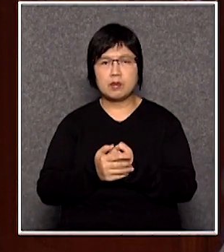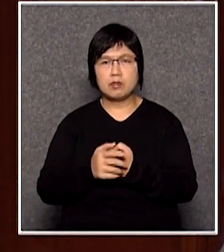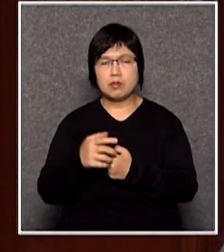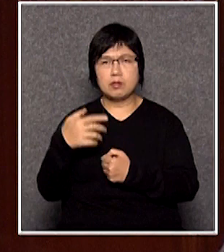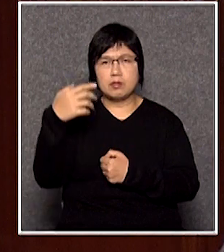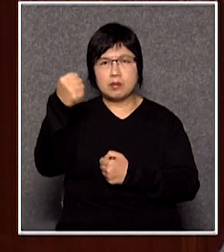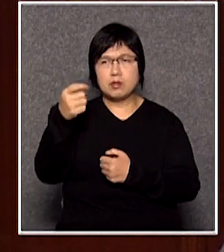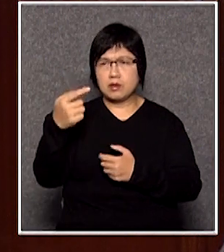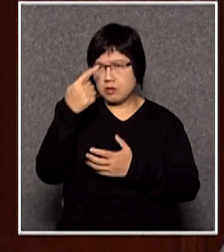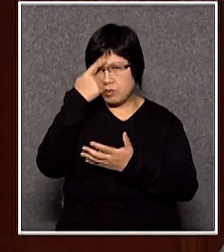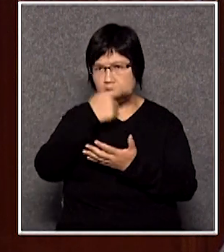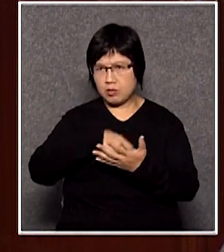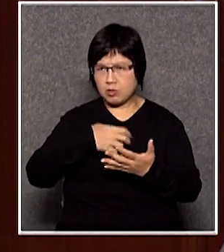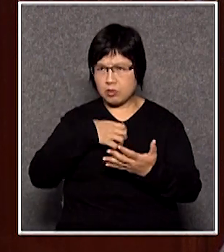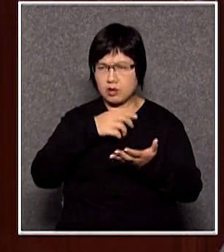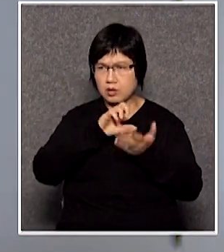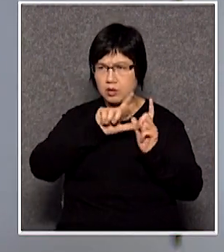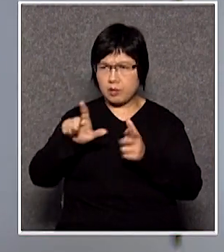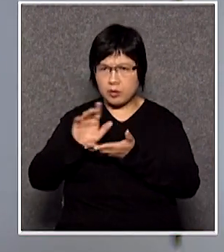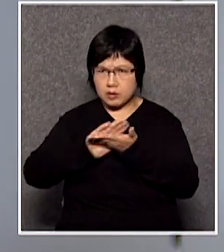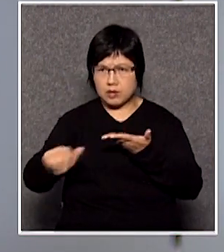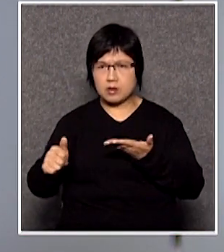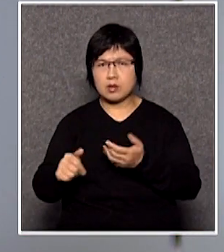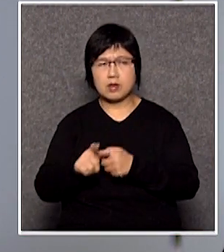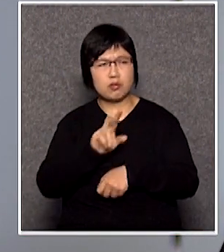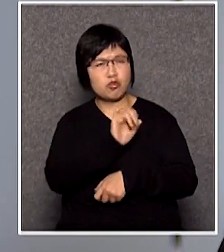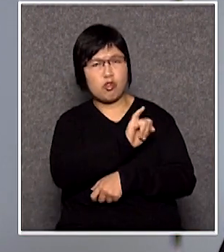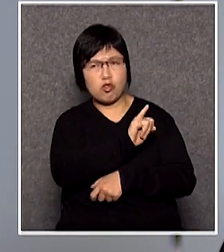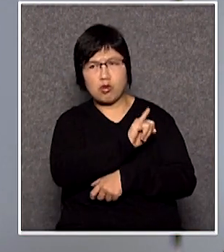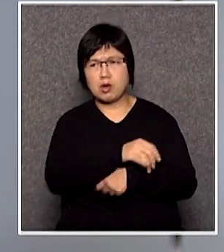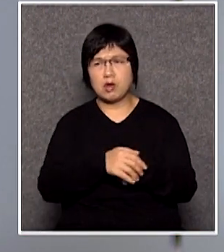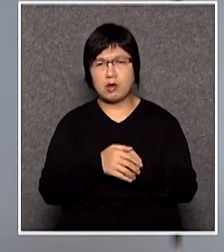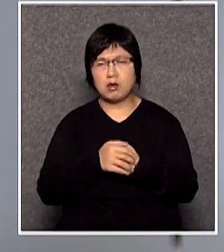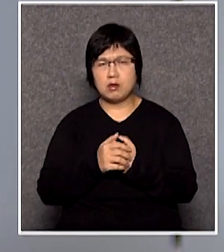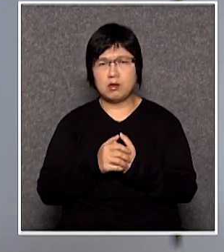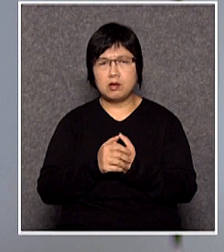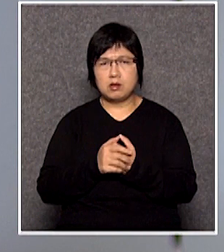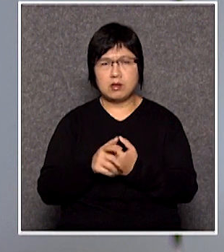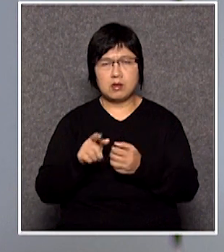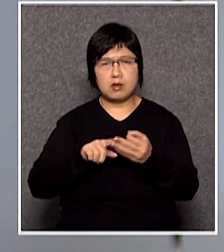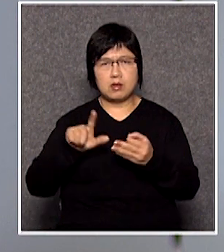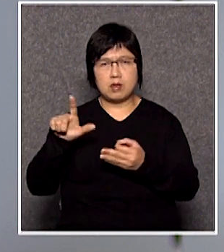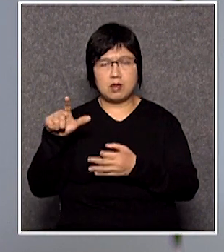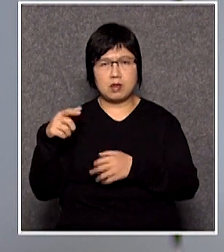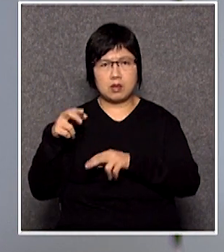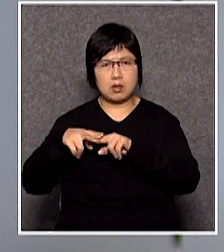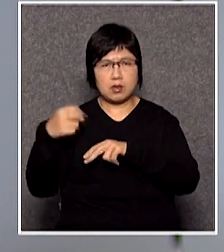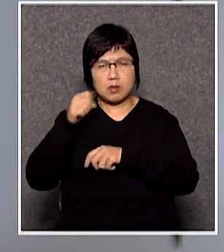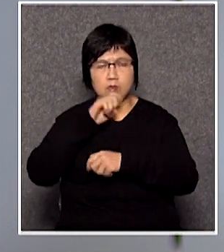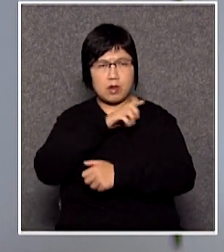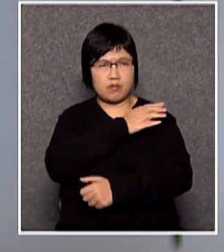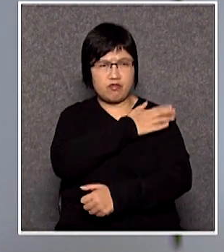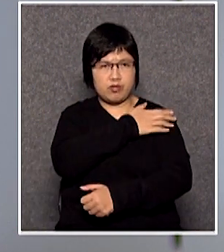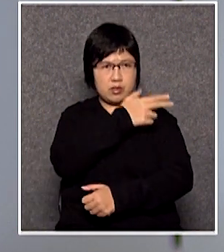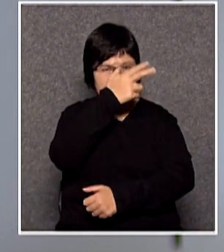主席，梁議員，我認為局長很清楚回答了你的問題。 你是錯了，因為這個李克強總理沒有說是問責官員，是